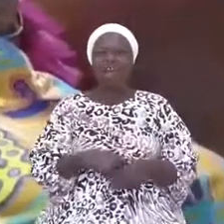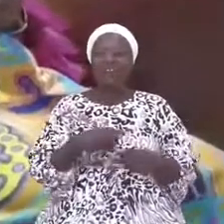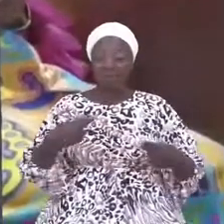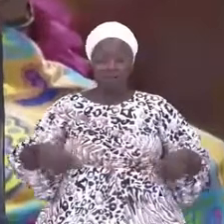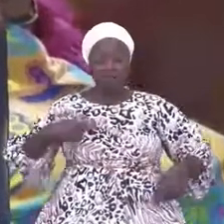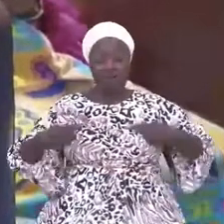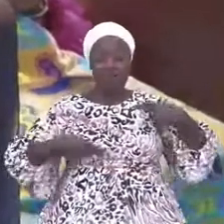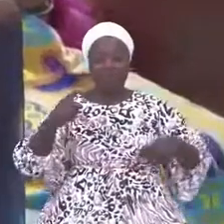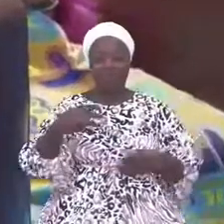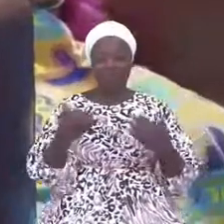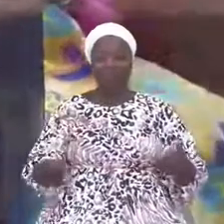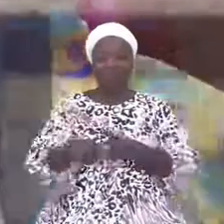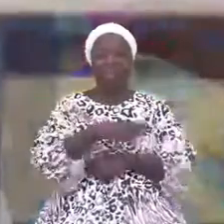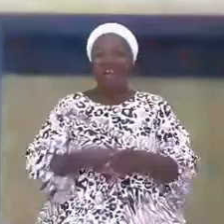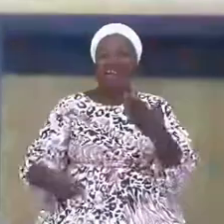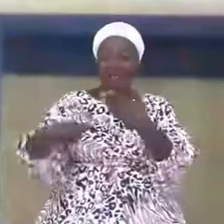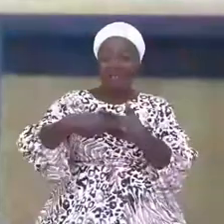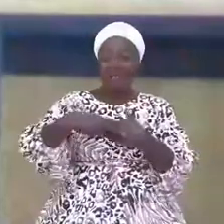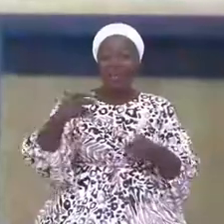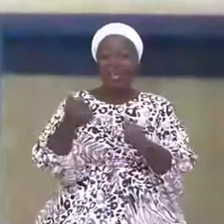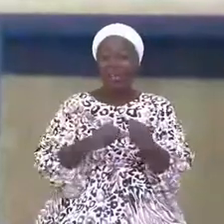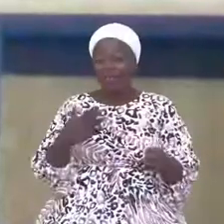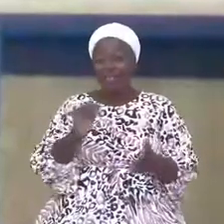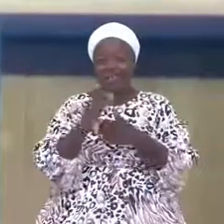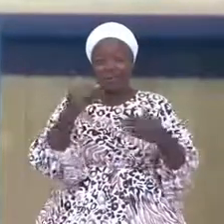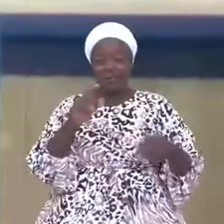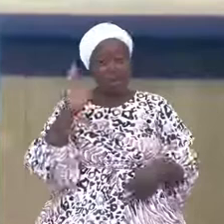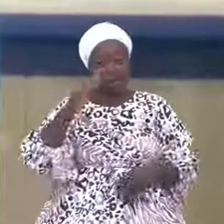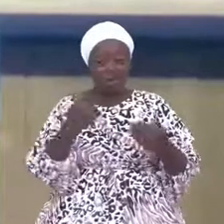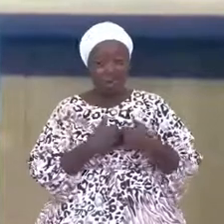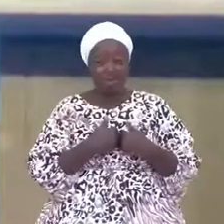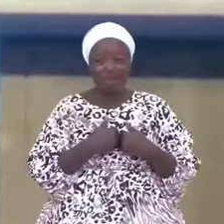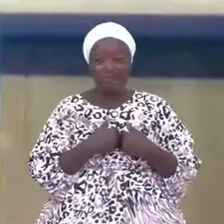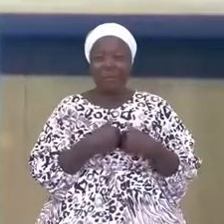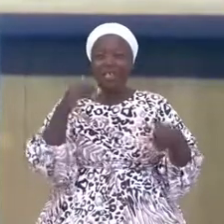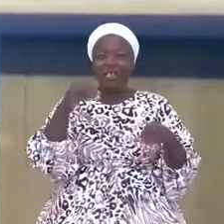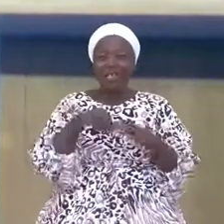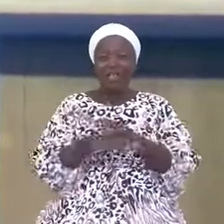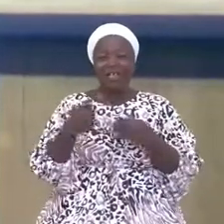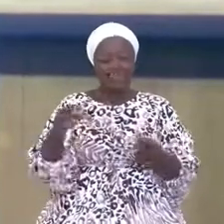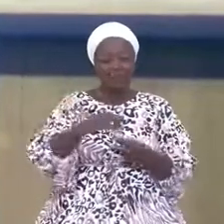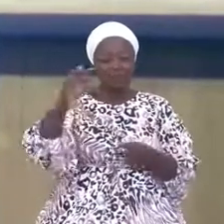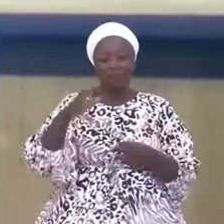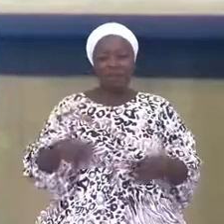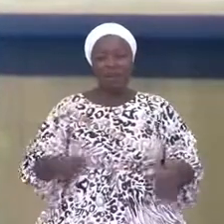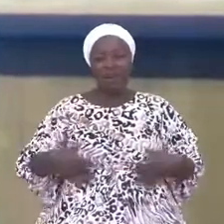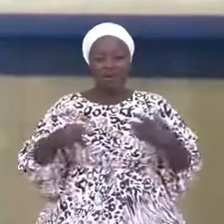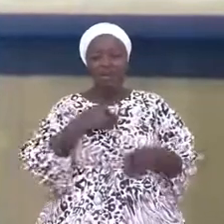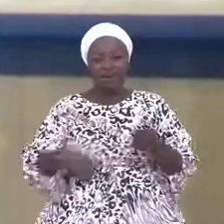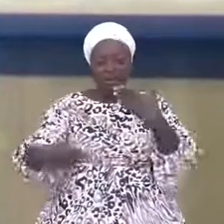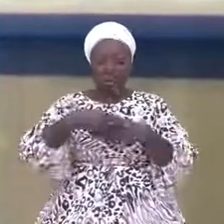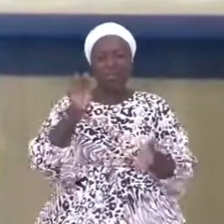aujourd'hui. Il va te réveiller aujourd'hui. Il va restaurer tout ce que tu devrais